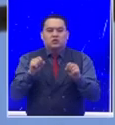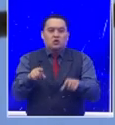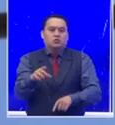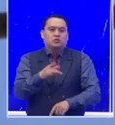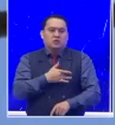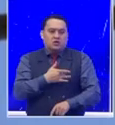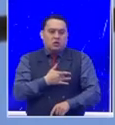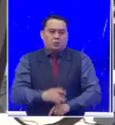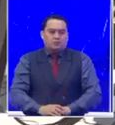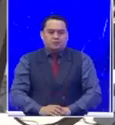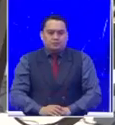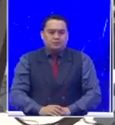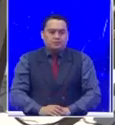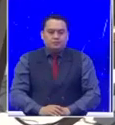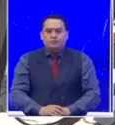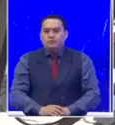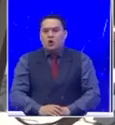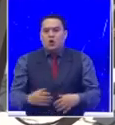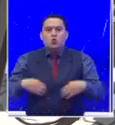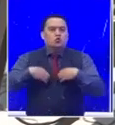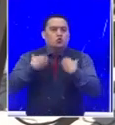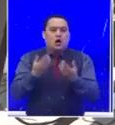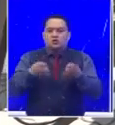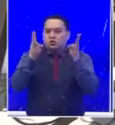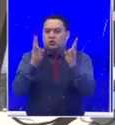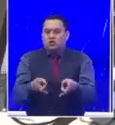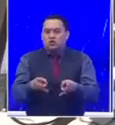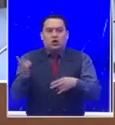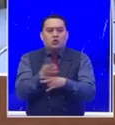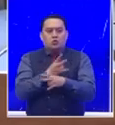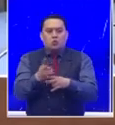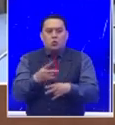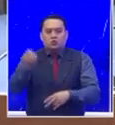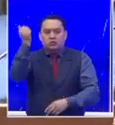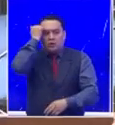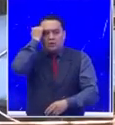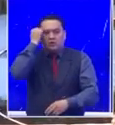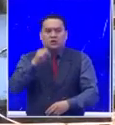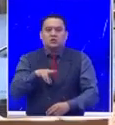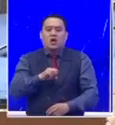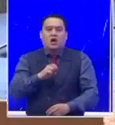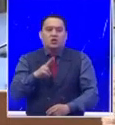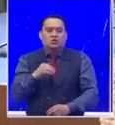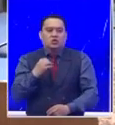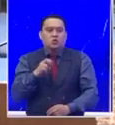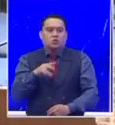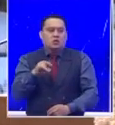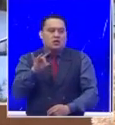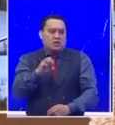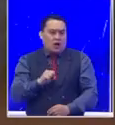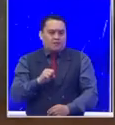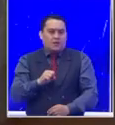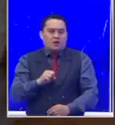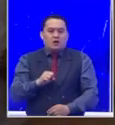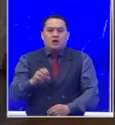сердцем. Это была самая ужасная ночь в моей жизни. Вспоминая трагедию, жительница села Козлогаш Людмила Зайцева. В один миг